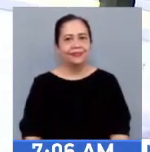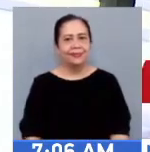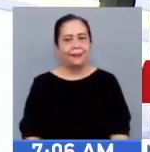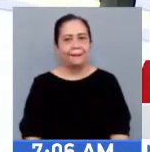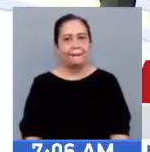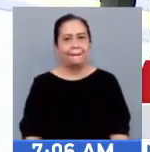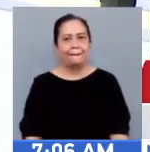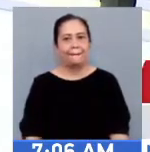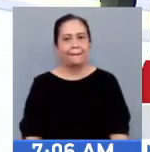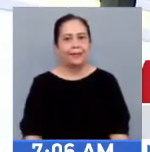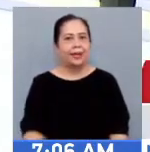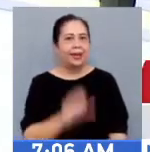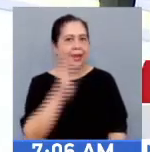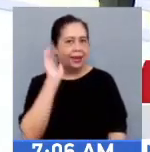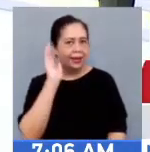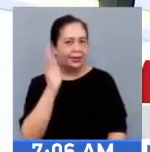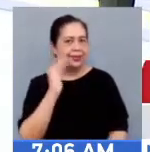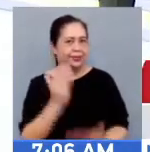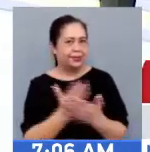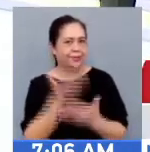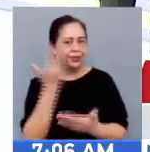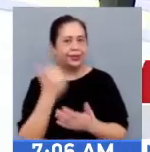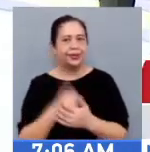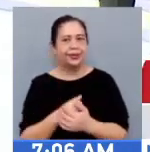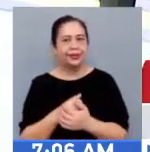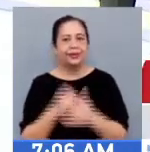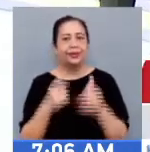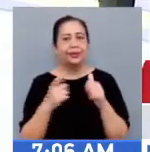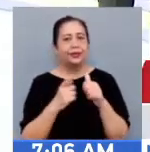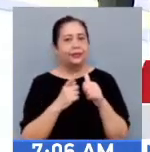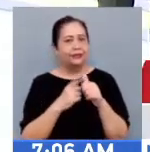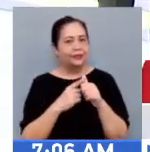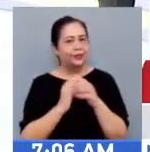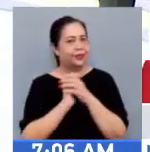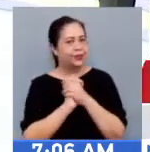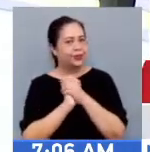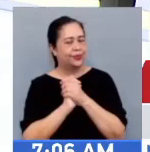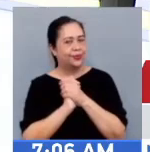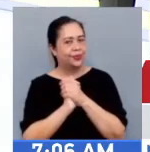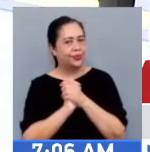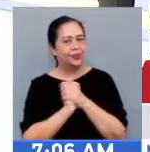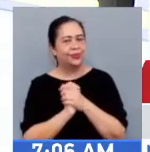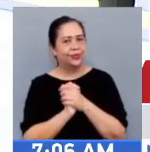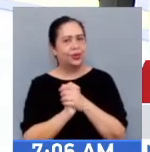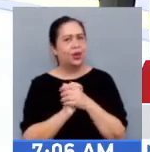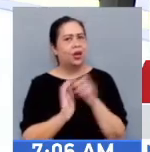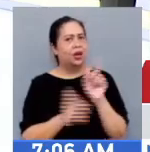Hi, good morning, Arnold. Opo, unahin po natin. Una, congratulations po. Ano po ang